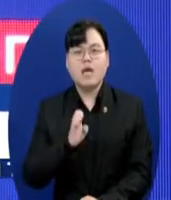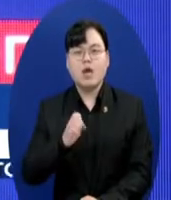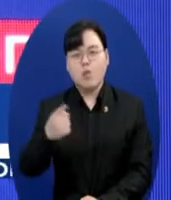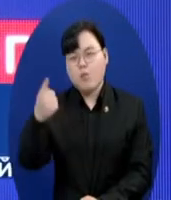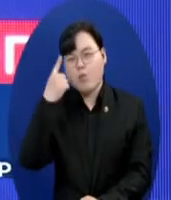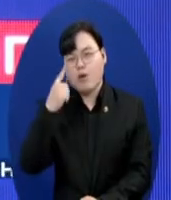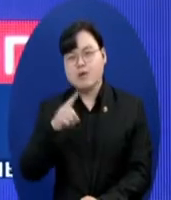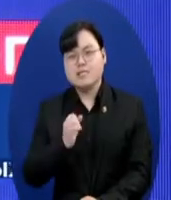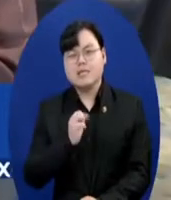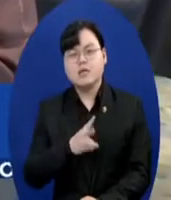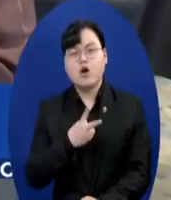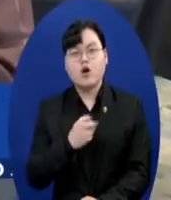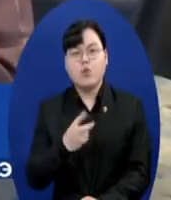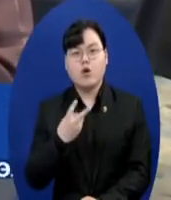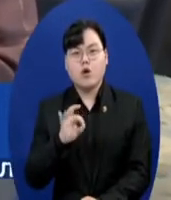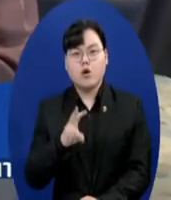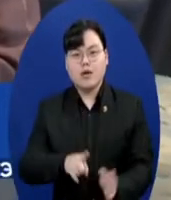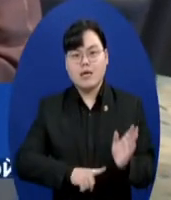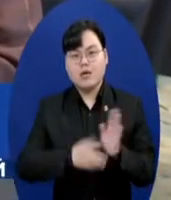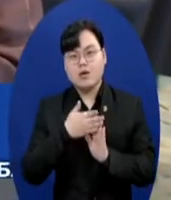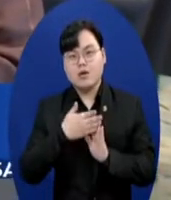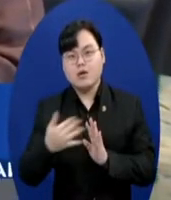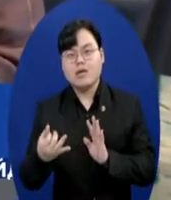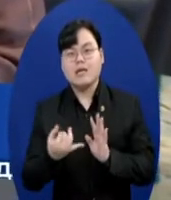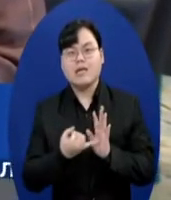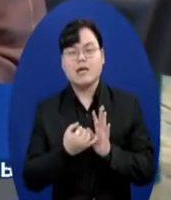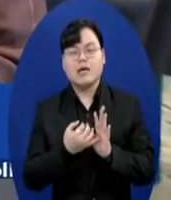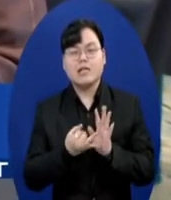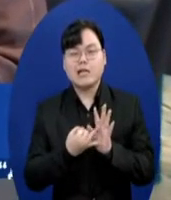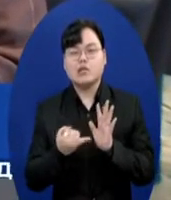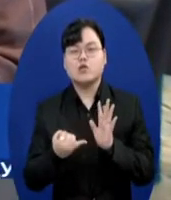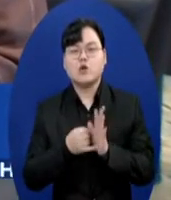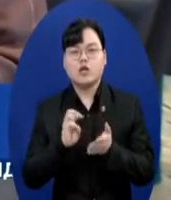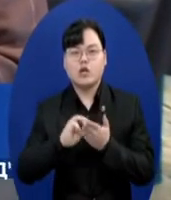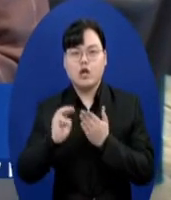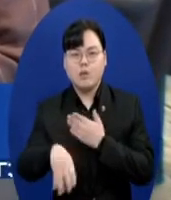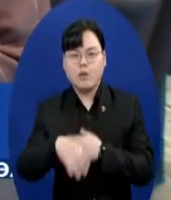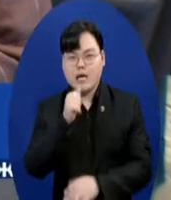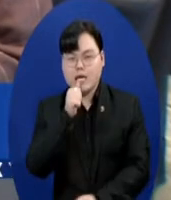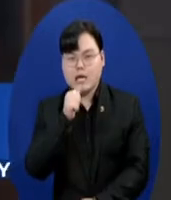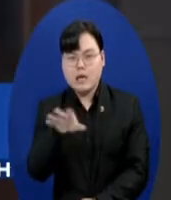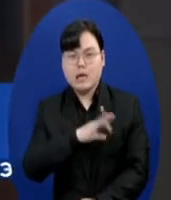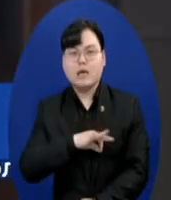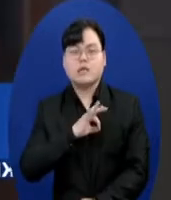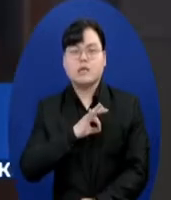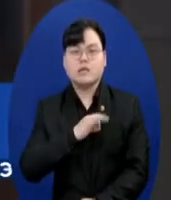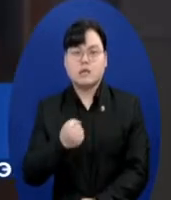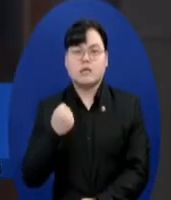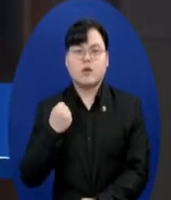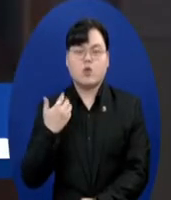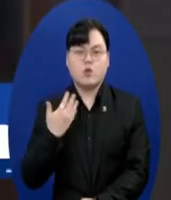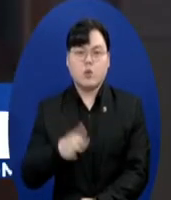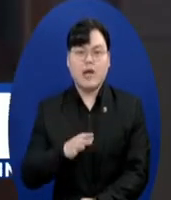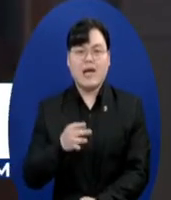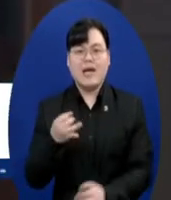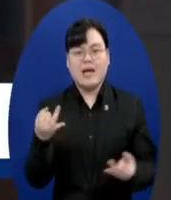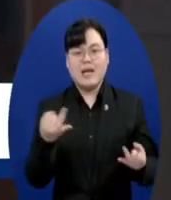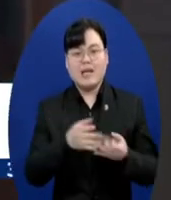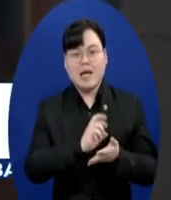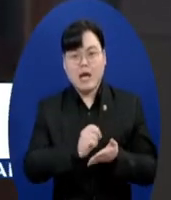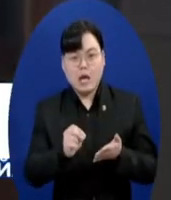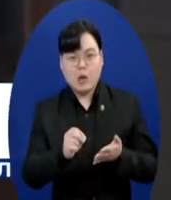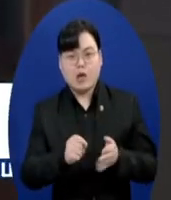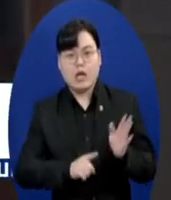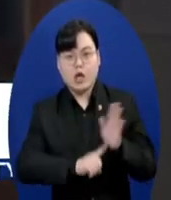E-Mongolia системийг 2020 онд нэвтрүүлснээс хойш нийт 76 тэрбум төгрөгийг хэмнэж чадсан гэсэн тооцоо гарчээ. Захим гарын үсэг нэвтрснээр